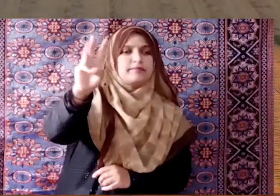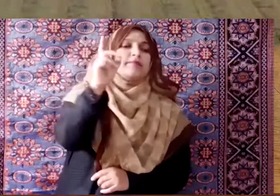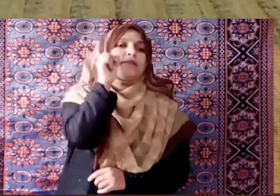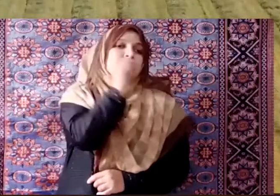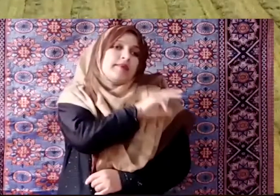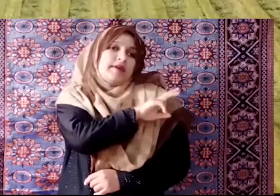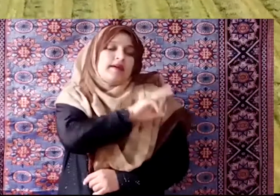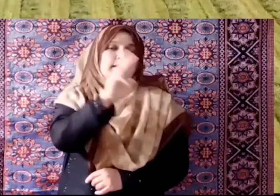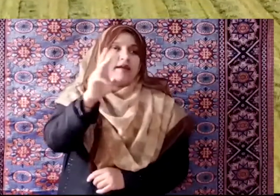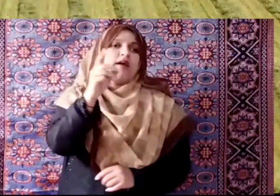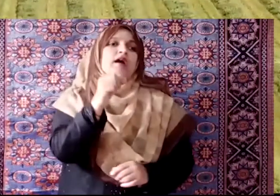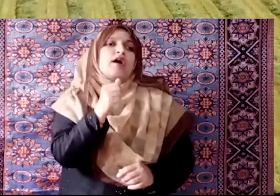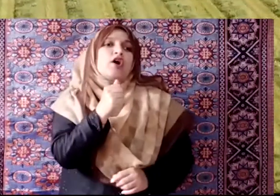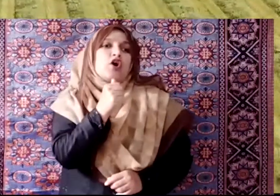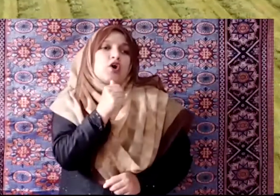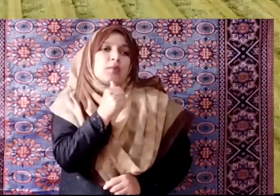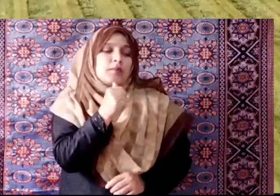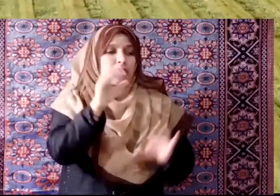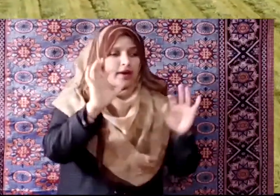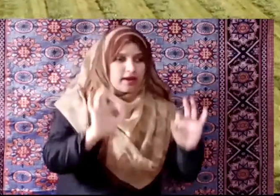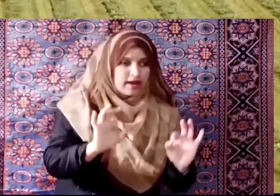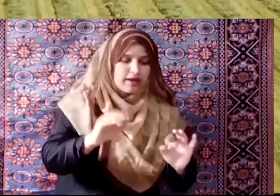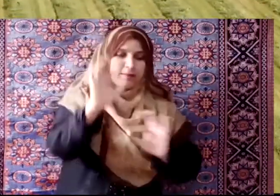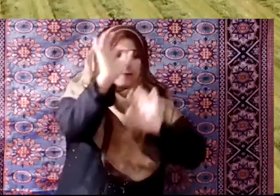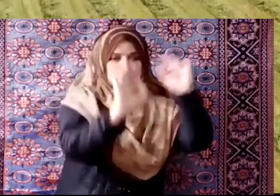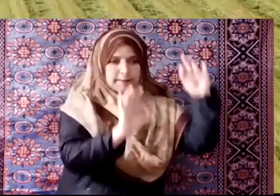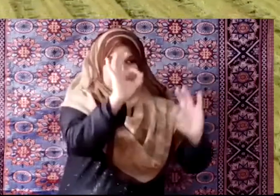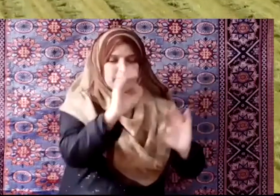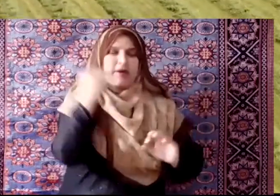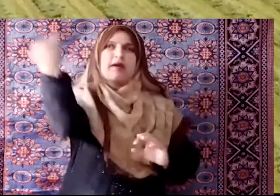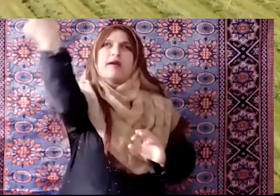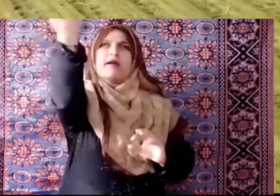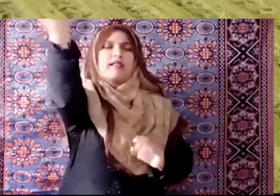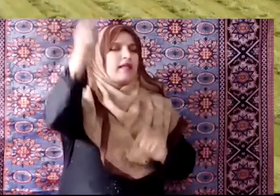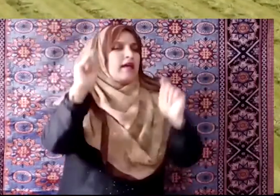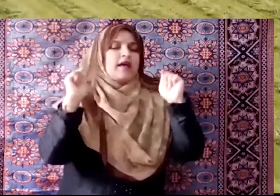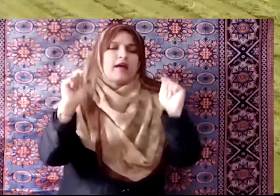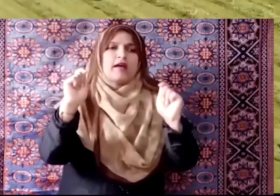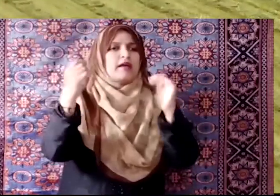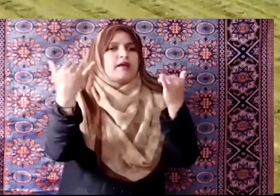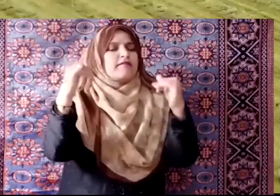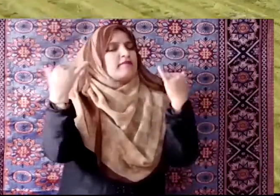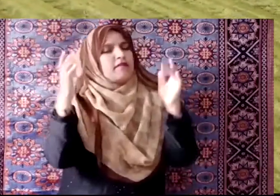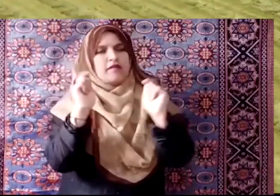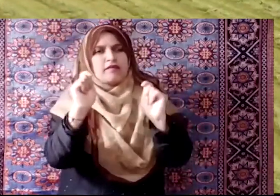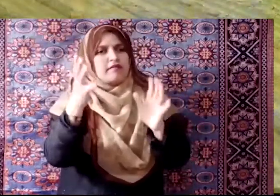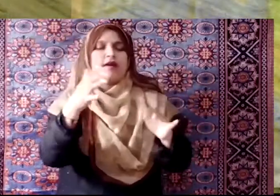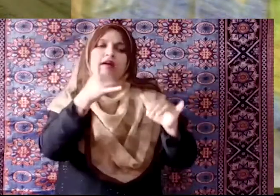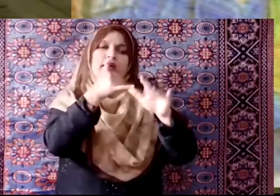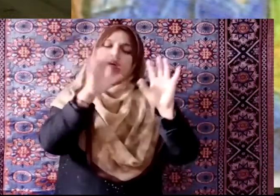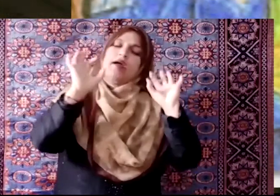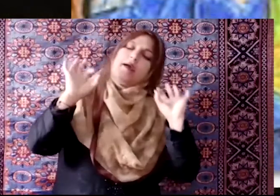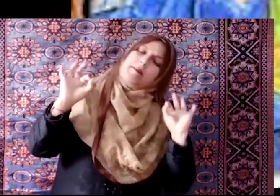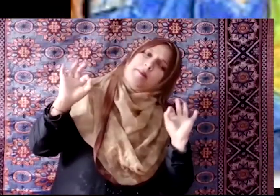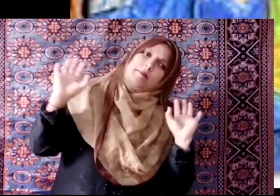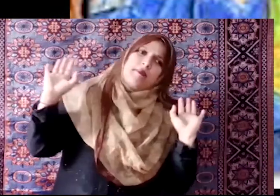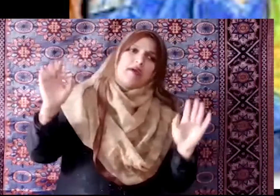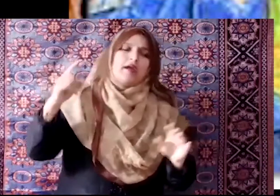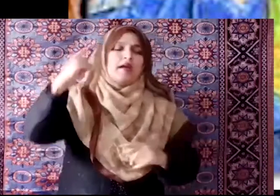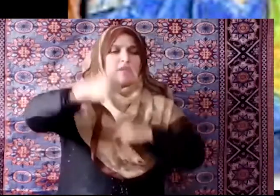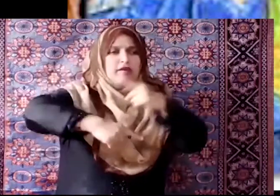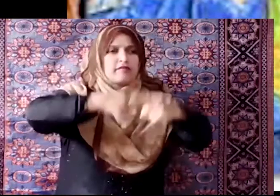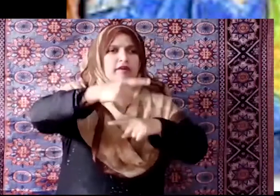بھائی کھیتی باڑی کرتے تھے، مگر باغ کا چہیتا ہونے کے ناطے وہ جنگلوں میں پھرتا اور بانسری بجاتا